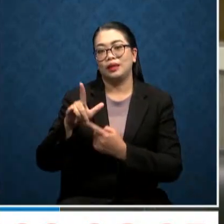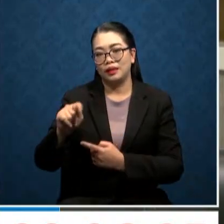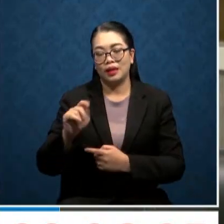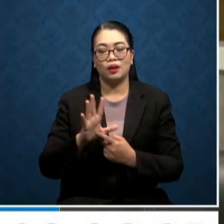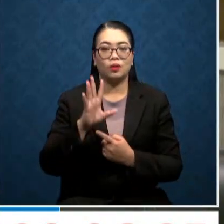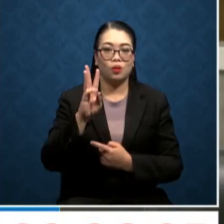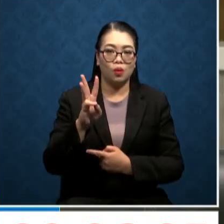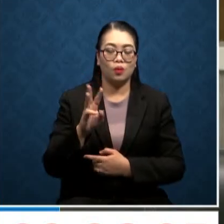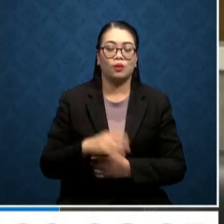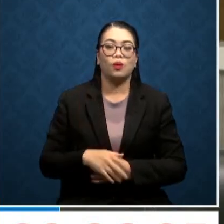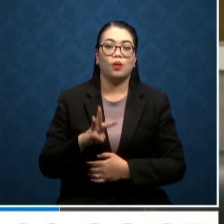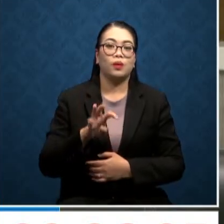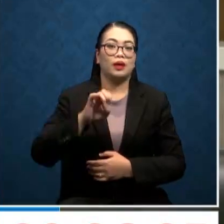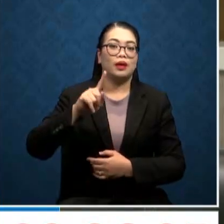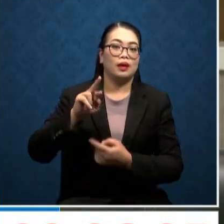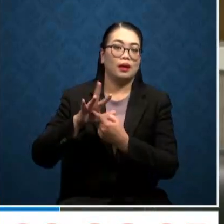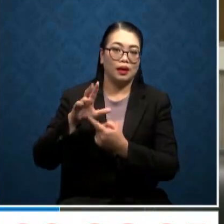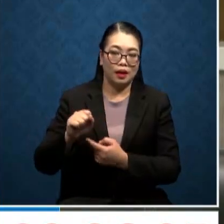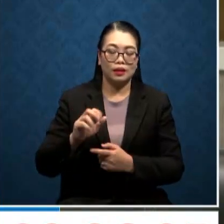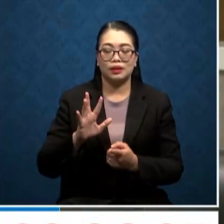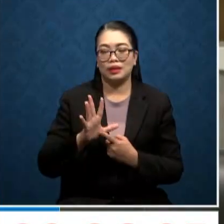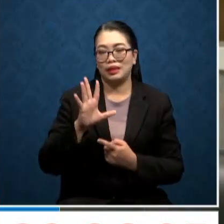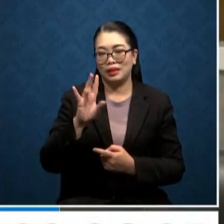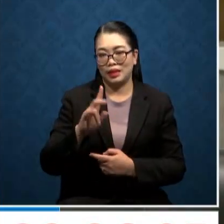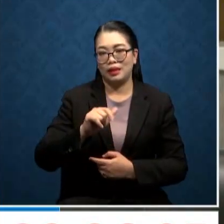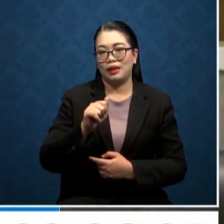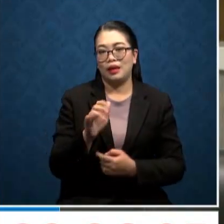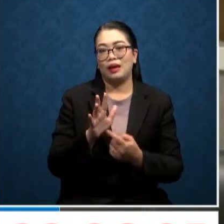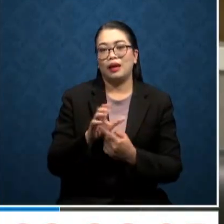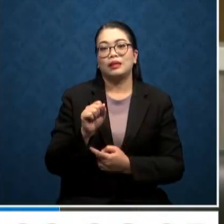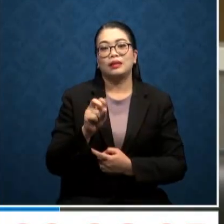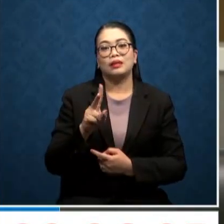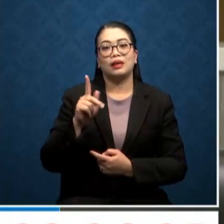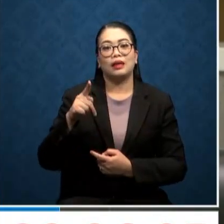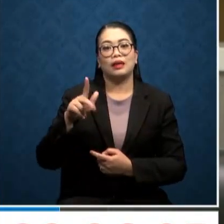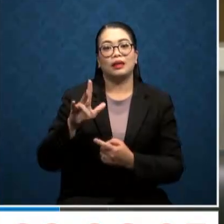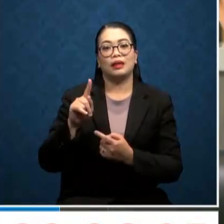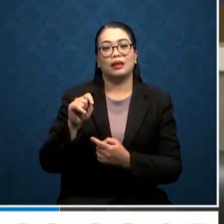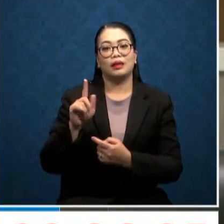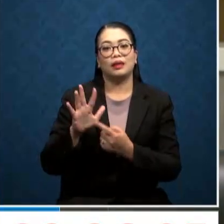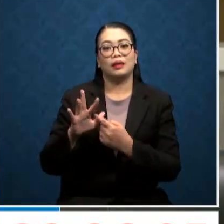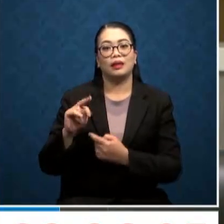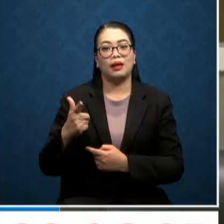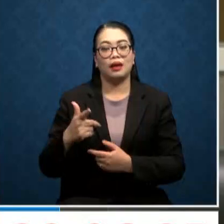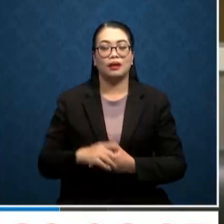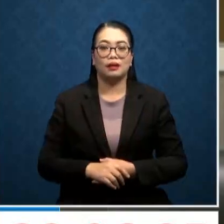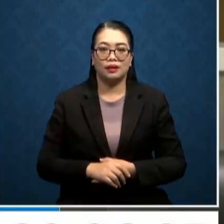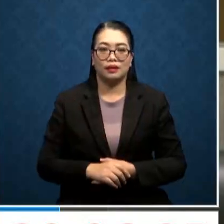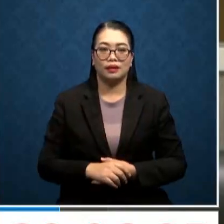รักพันธ์7นายอัศดางแสวงการขอผู้รับรองด้วยครับขอบคุณครับ